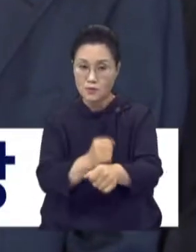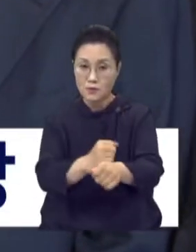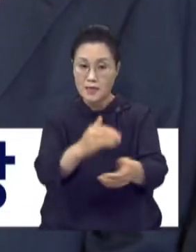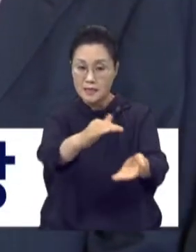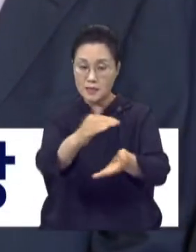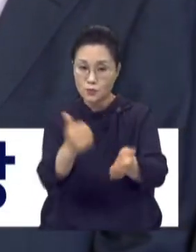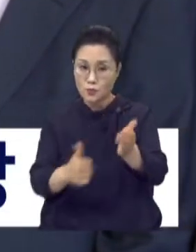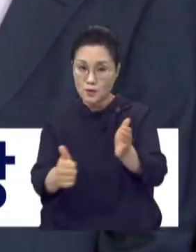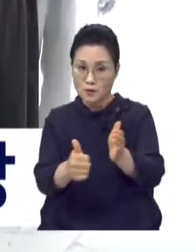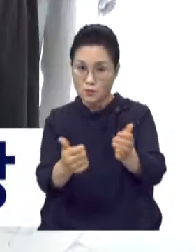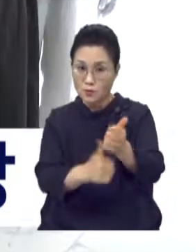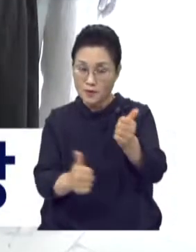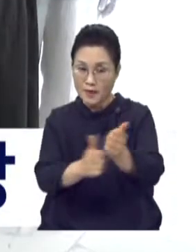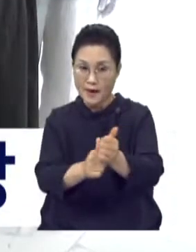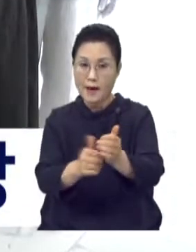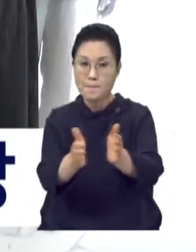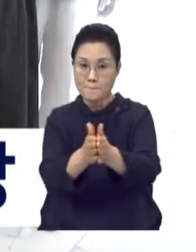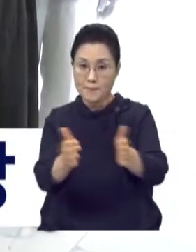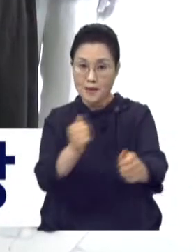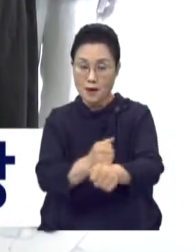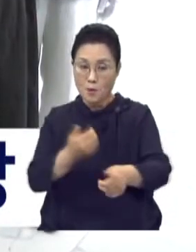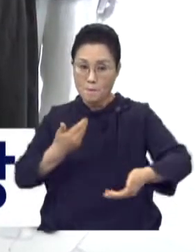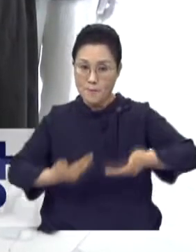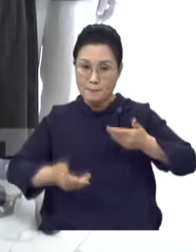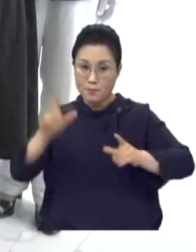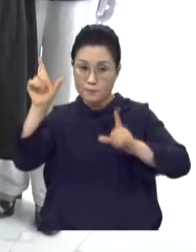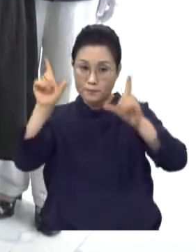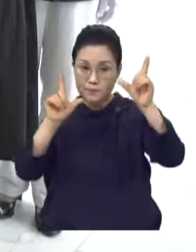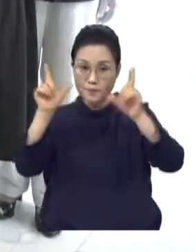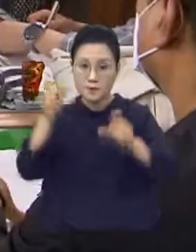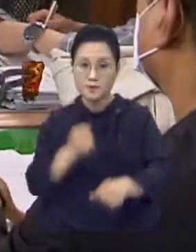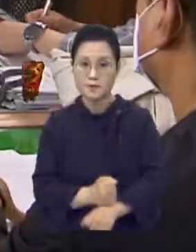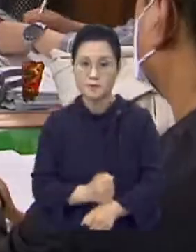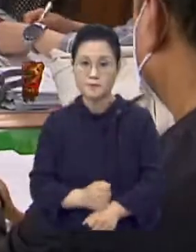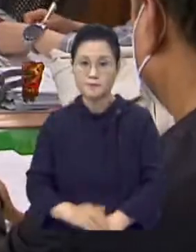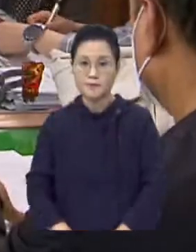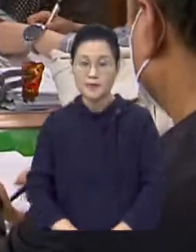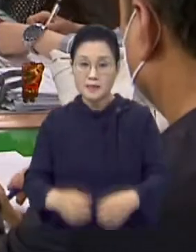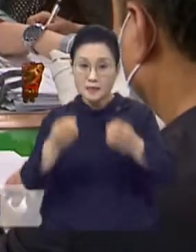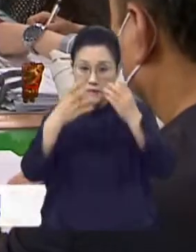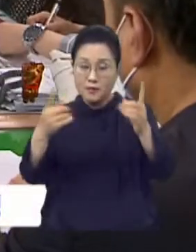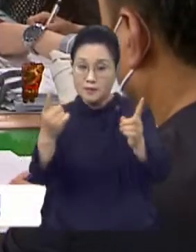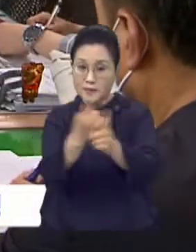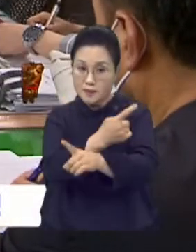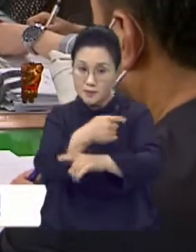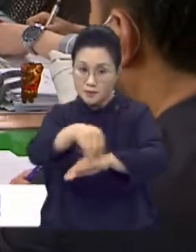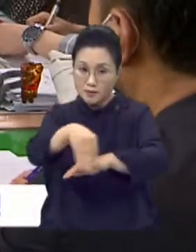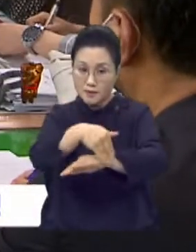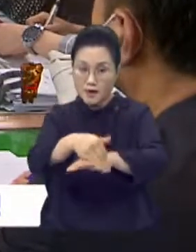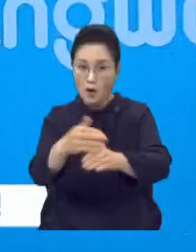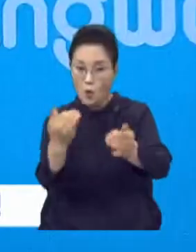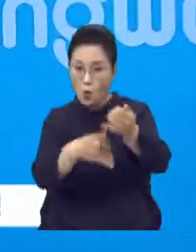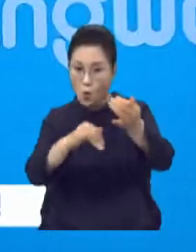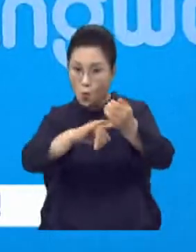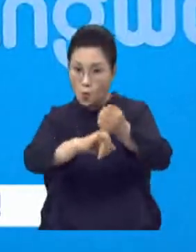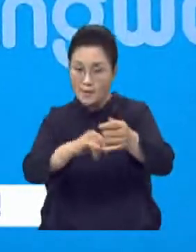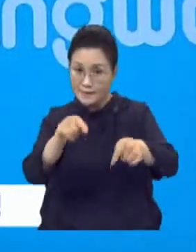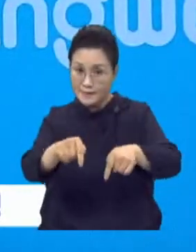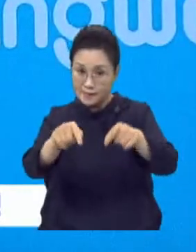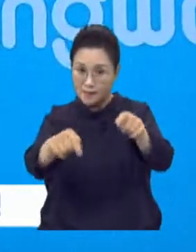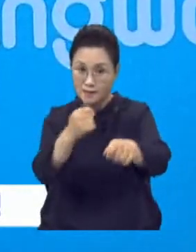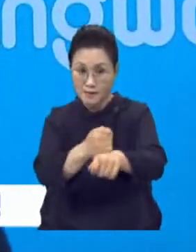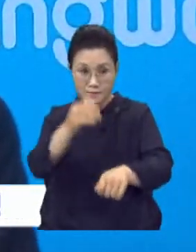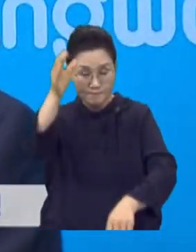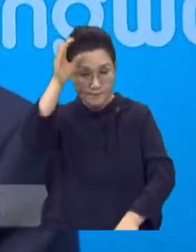인수위가 본격 가동하는 등 바쁜 모습을 보이고 있습니다. 새로운 정책과 공약 실천에 대한 기대가 높아지는